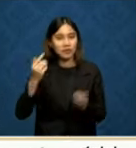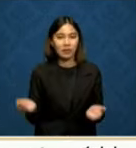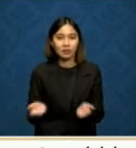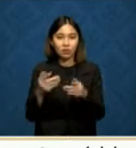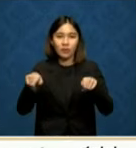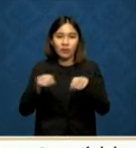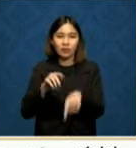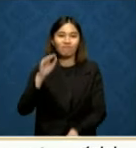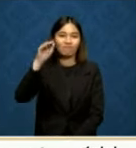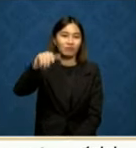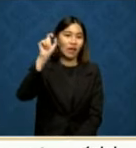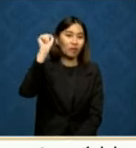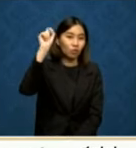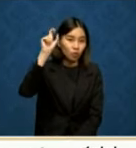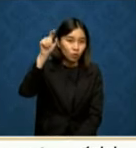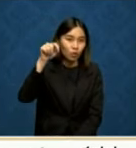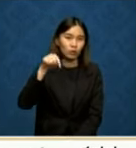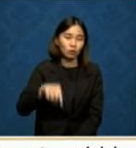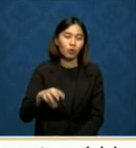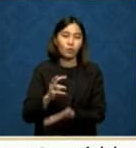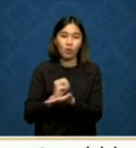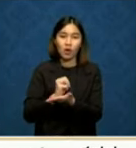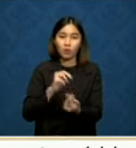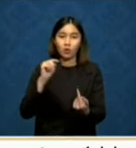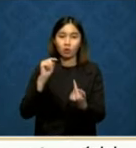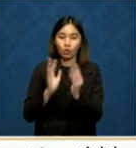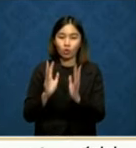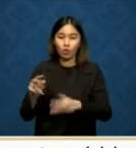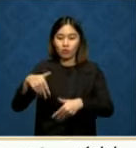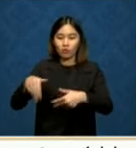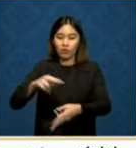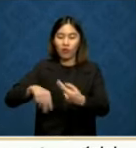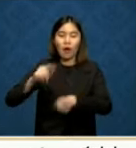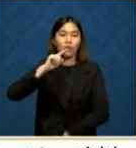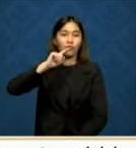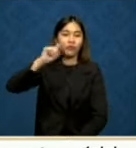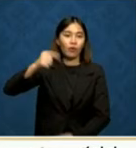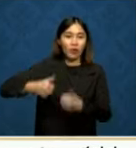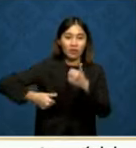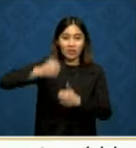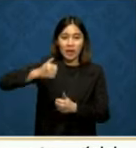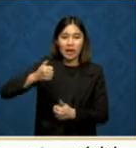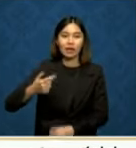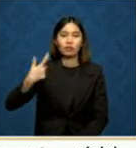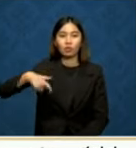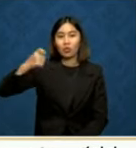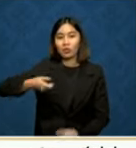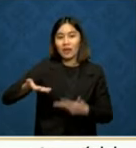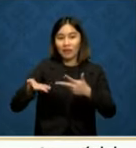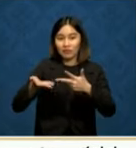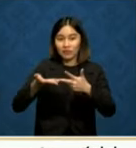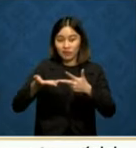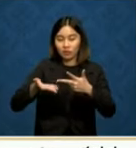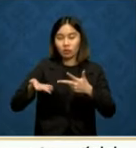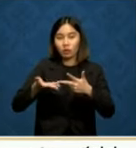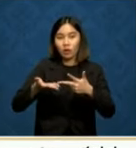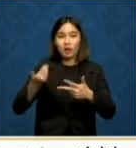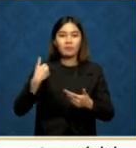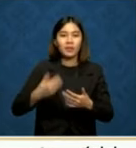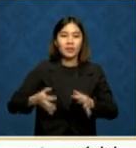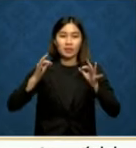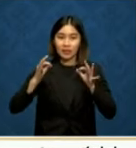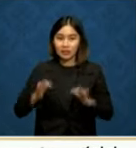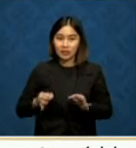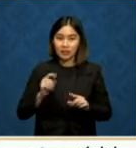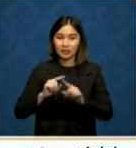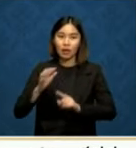ี่ยองกรผบรโคโยมูยที่พผบอยโบคได้ฟ้องคvs Stunden และฉะนะคดีใสารชนต้นเราก็มคำพิภาค